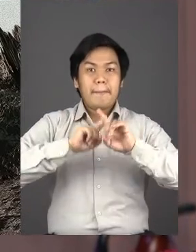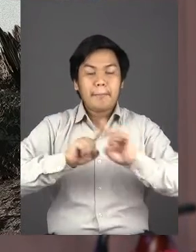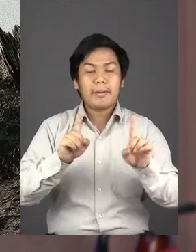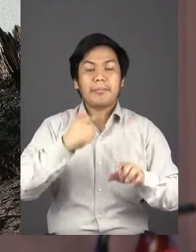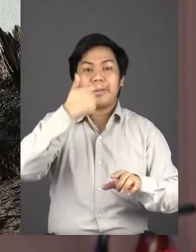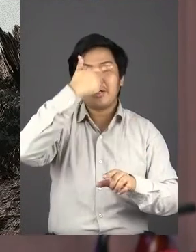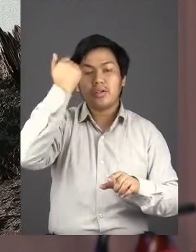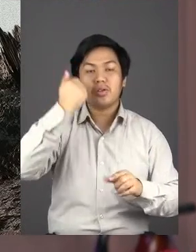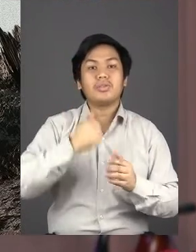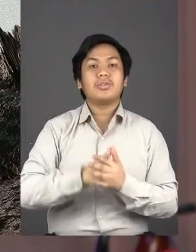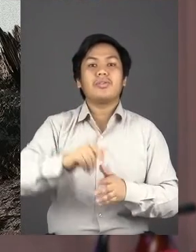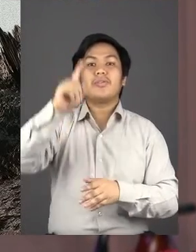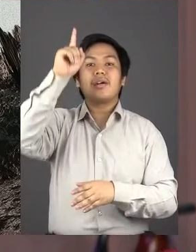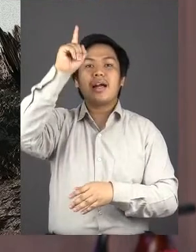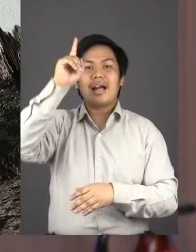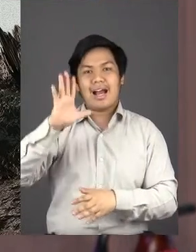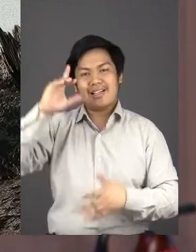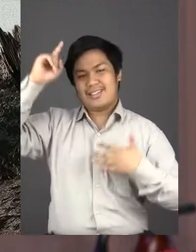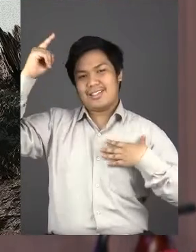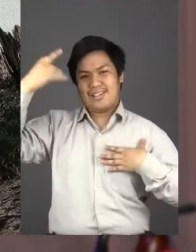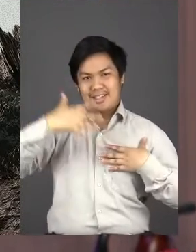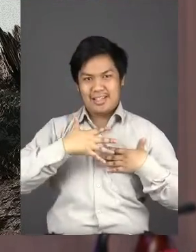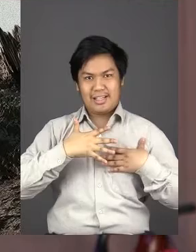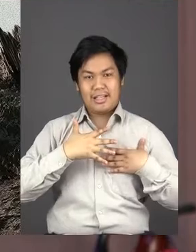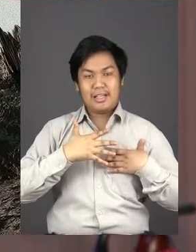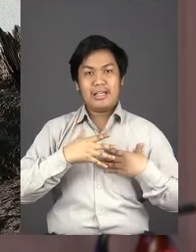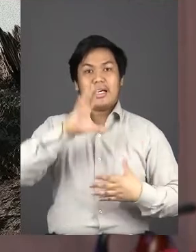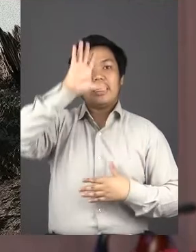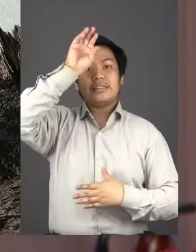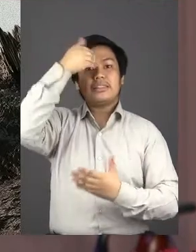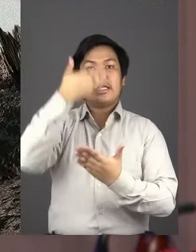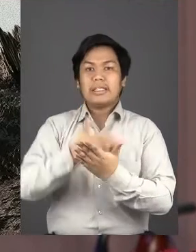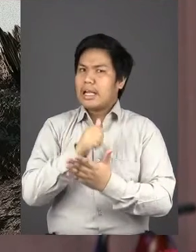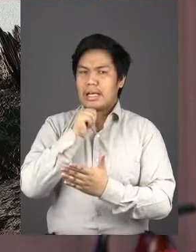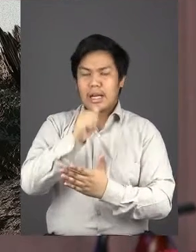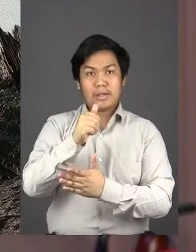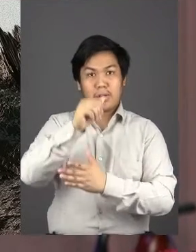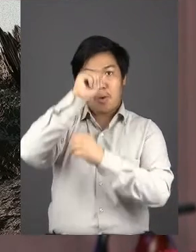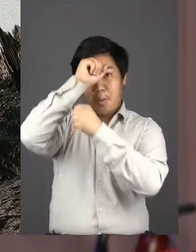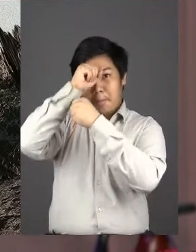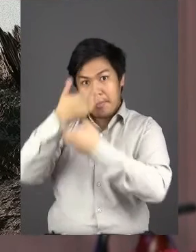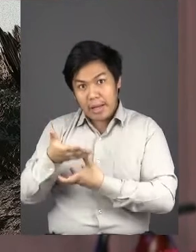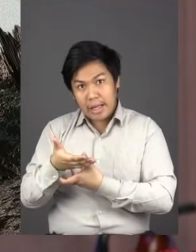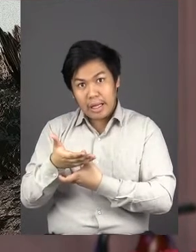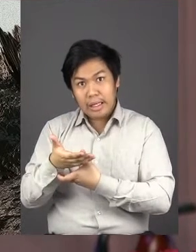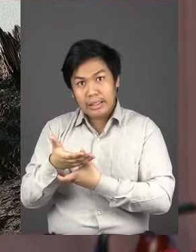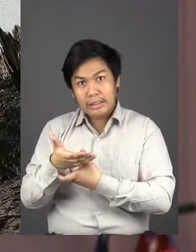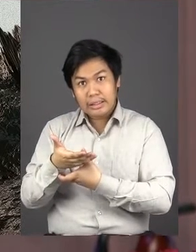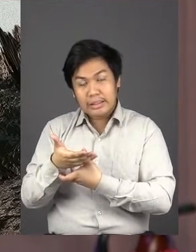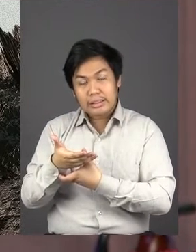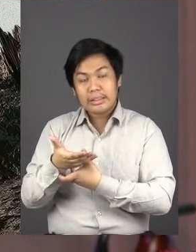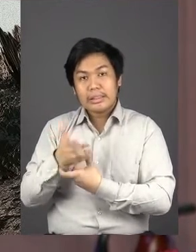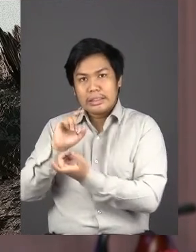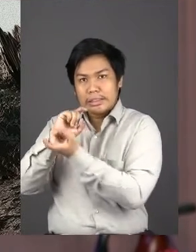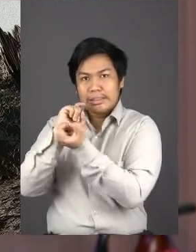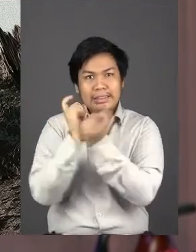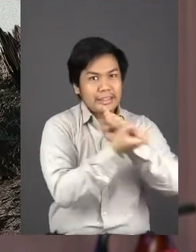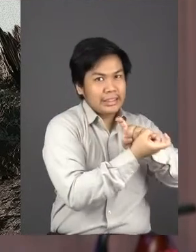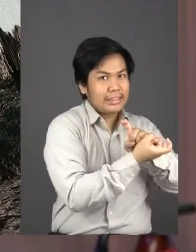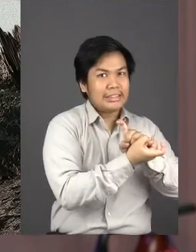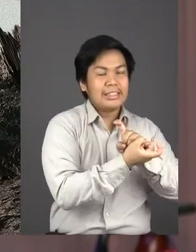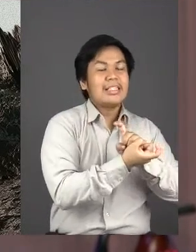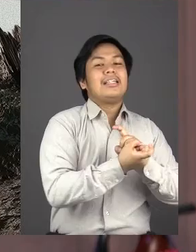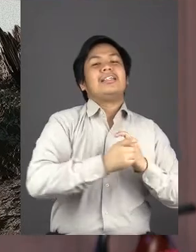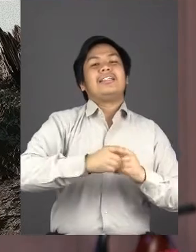sa kagandahang loob ng Diyos, yung mga sons of disobedience, no, na galing sa banda na yon, ay ngayon sons